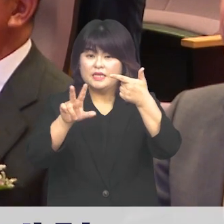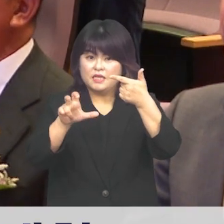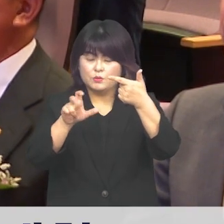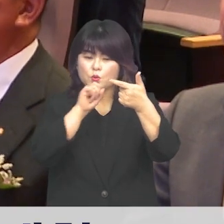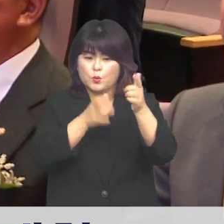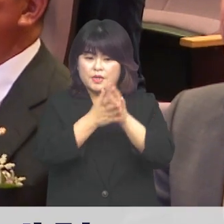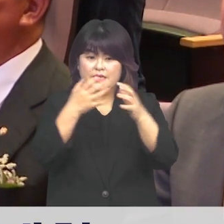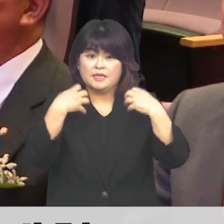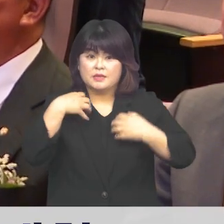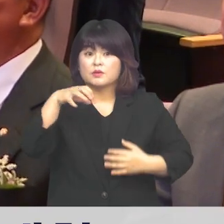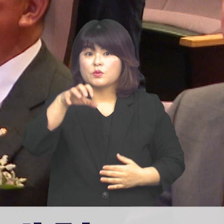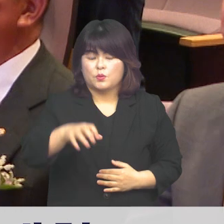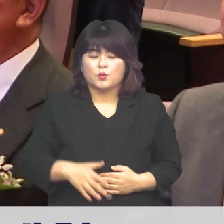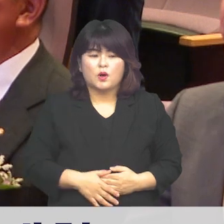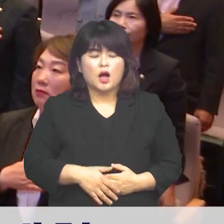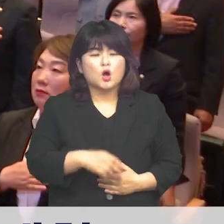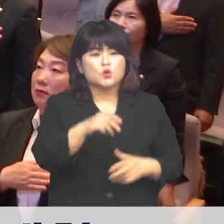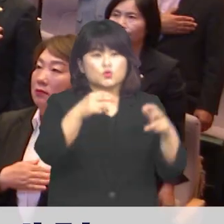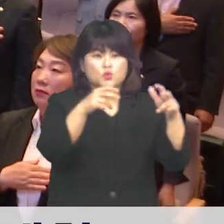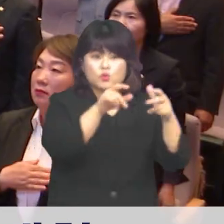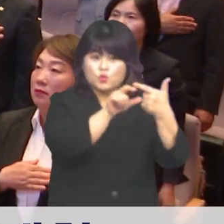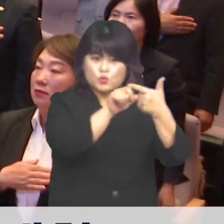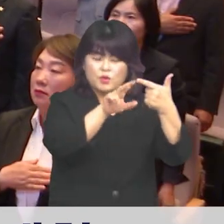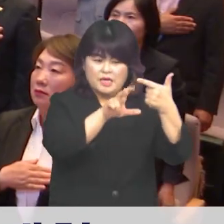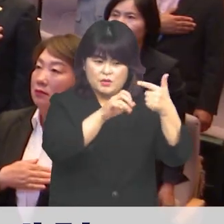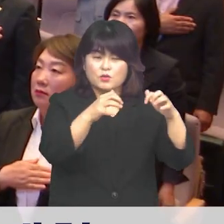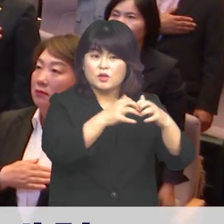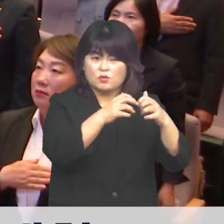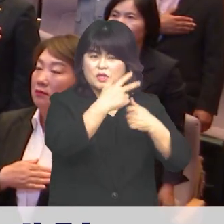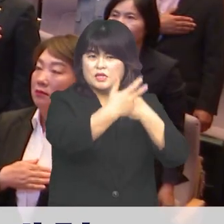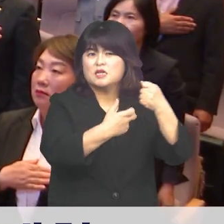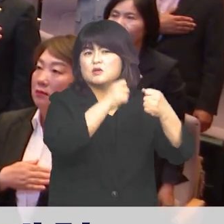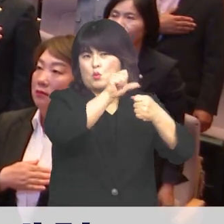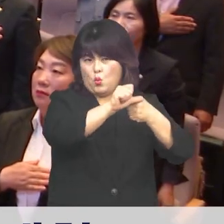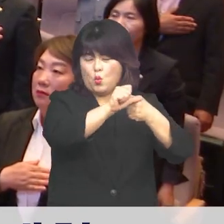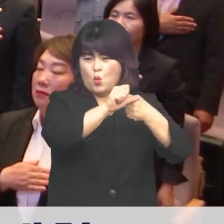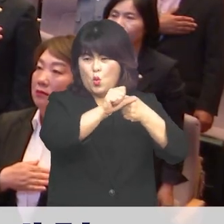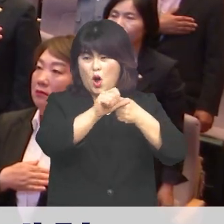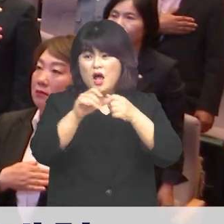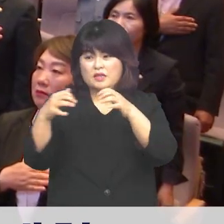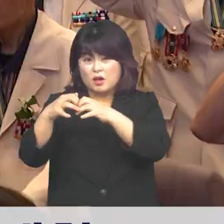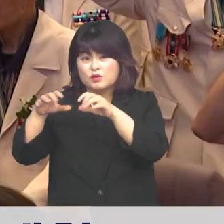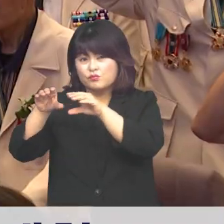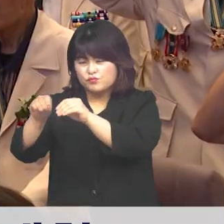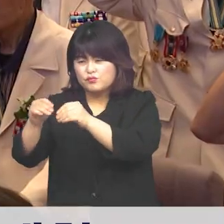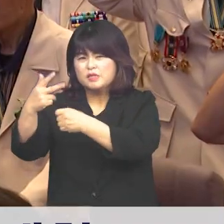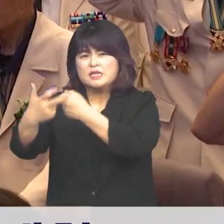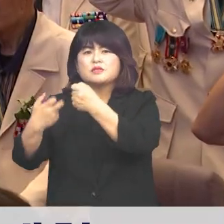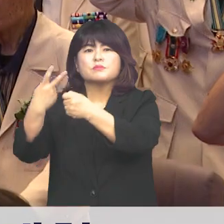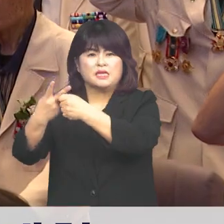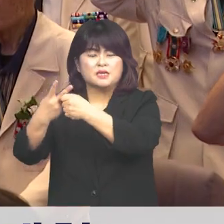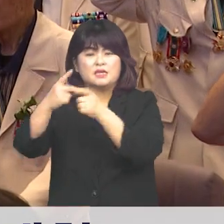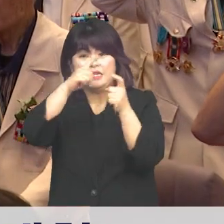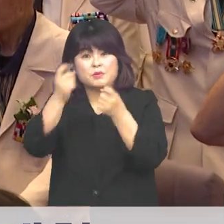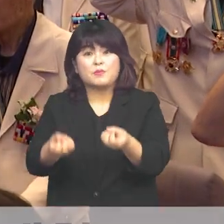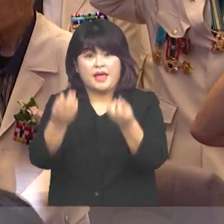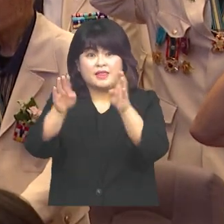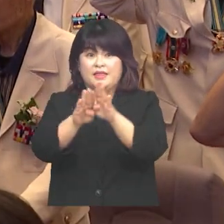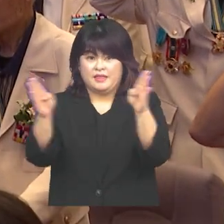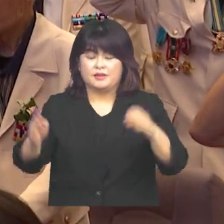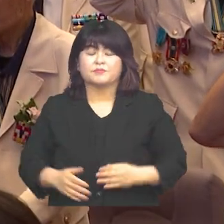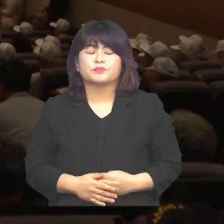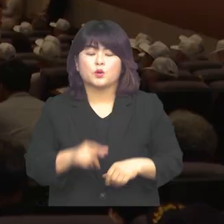용인특례시는 지난 25일 시청 에이스홀에서 6.25 전쟁 제75주년 및 정전협정 제72주년 행사를